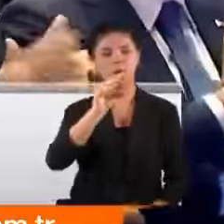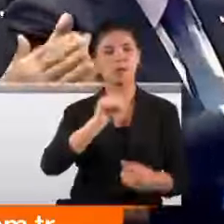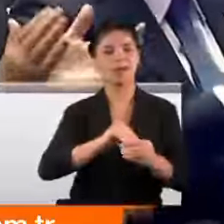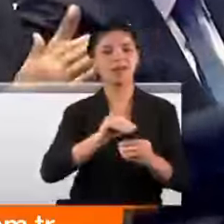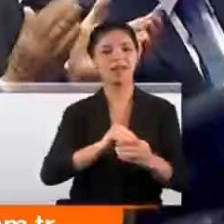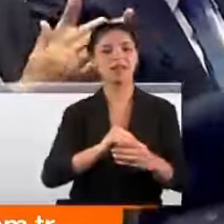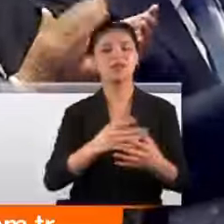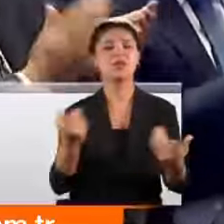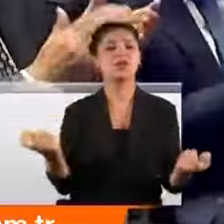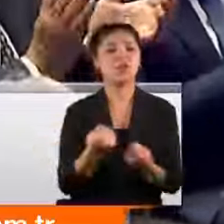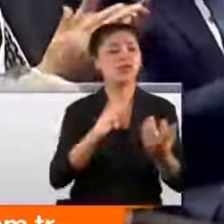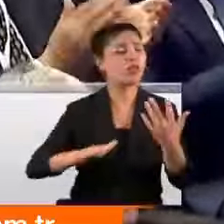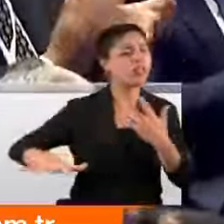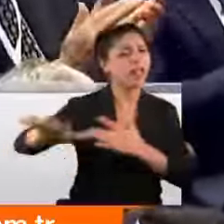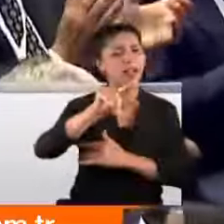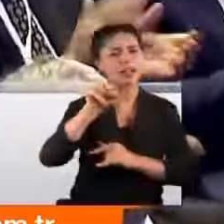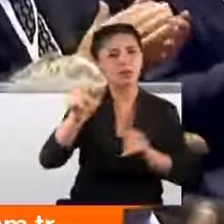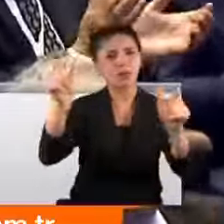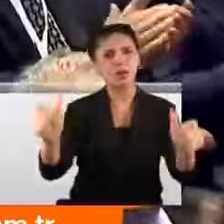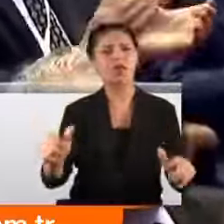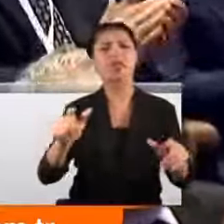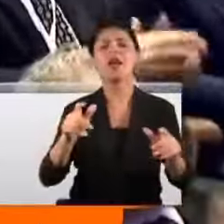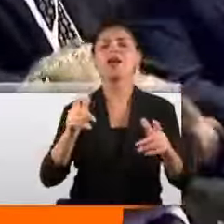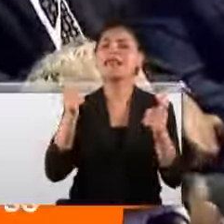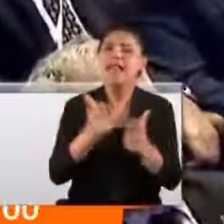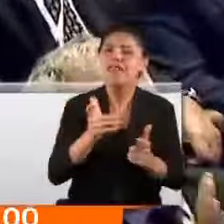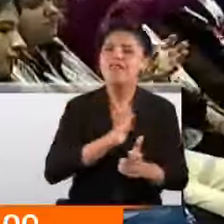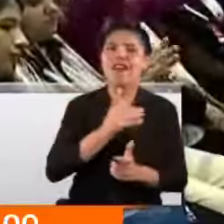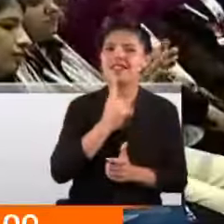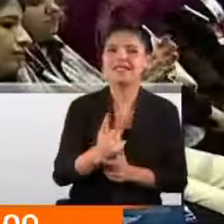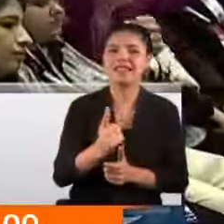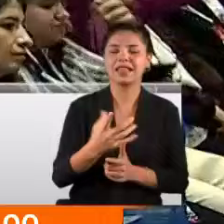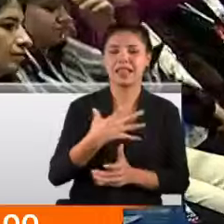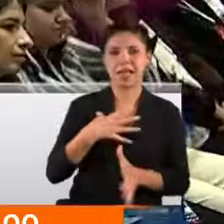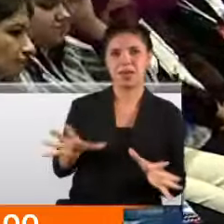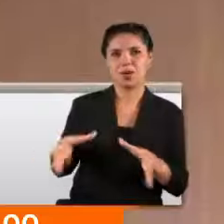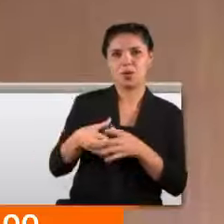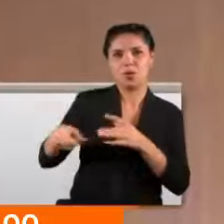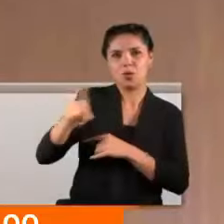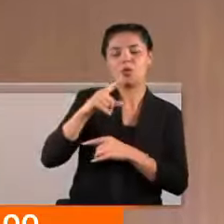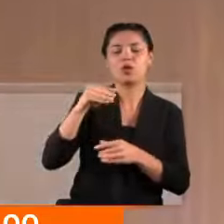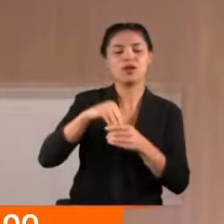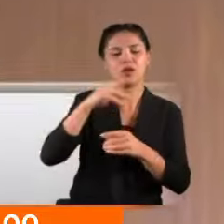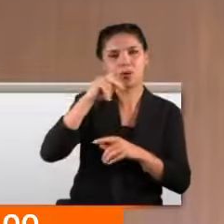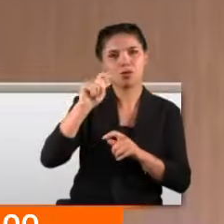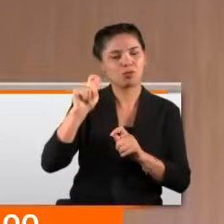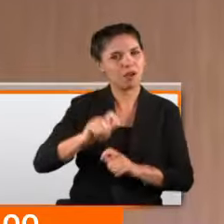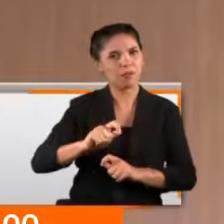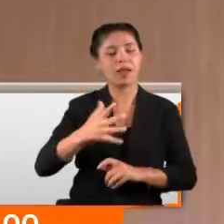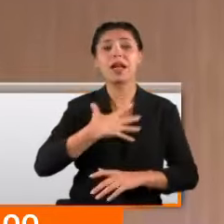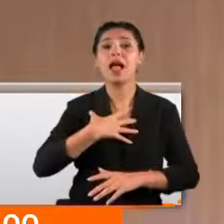dertlenen, çalışan herkese bu çatı altında yer var dedi, teşkilatına da seslendi. Kendini yorulmuş hisseden